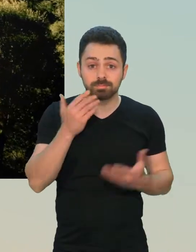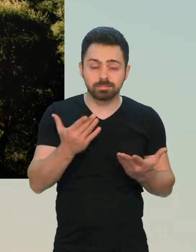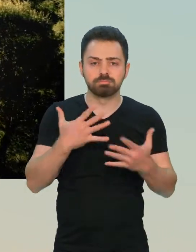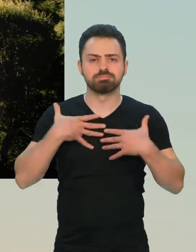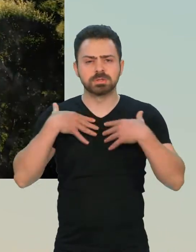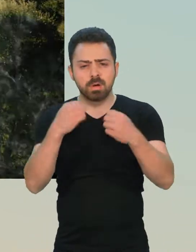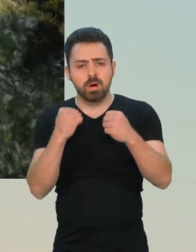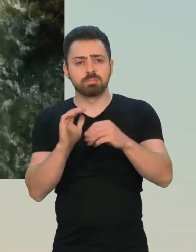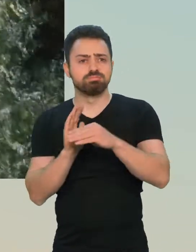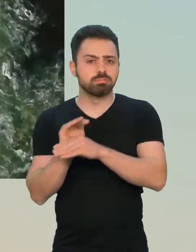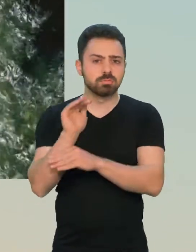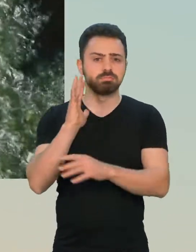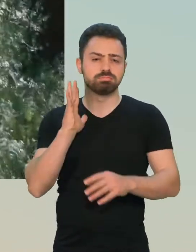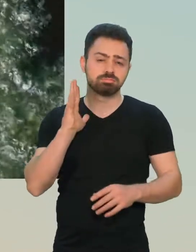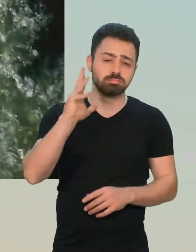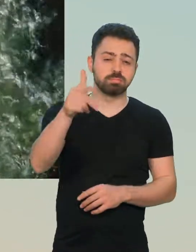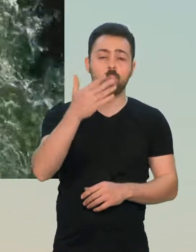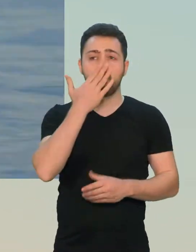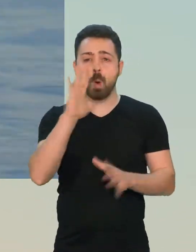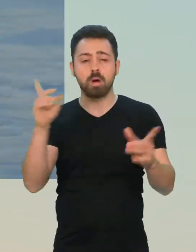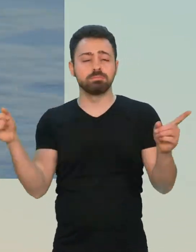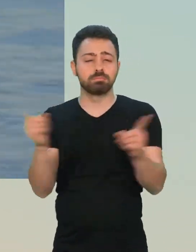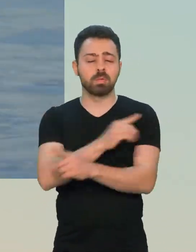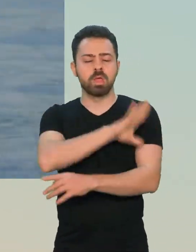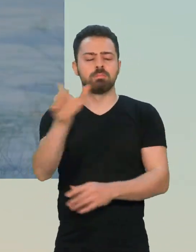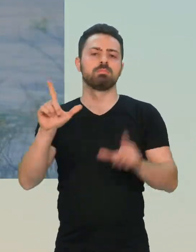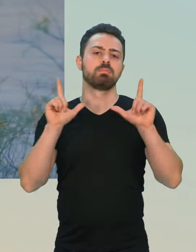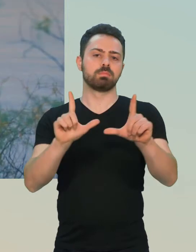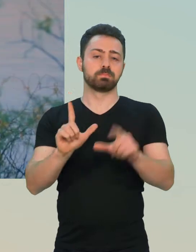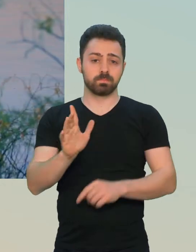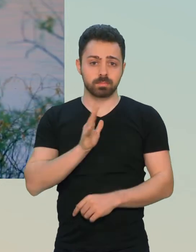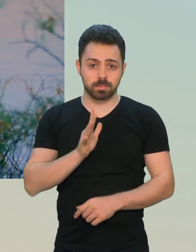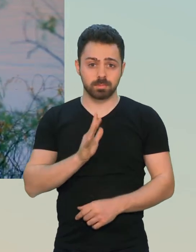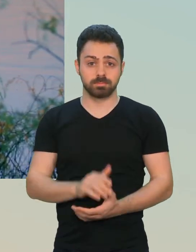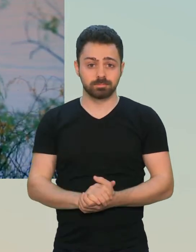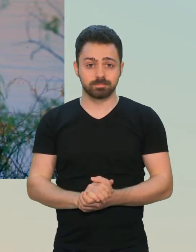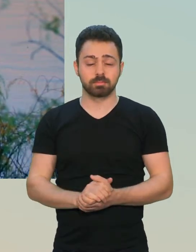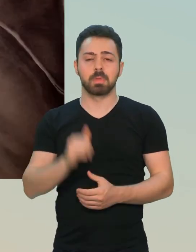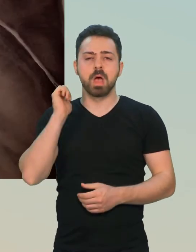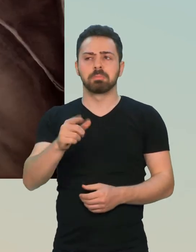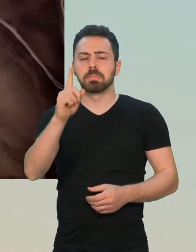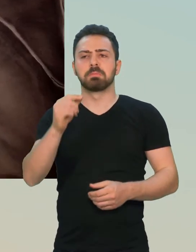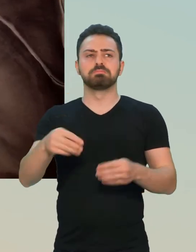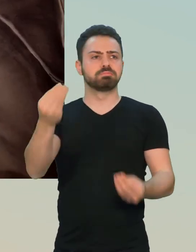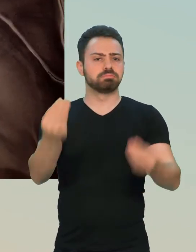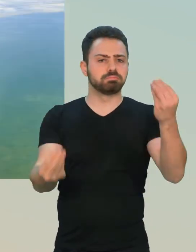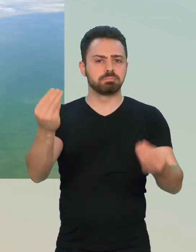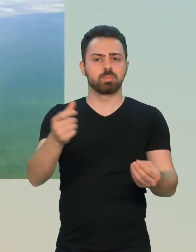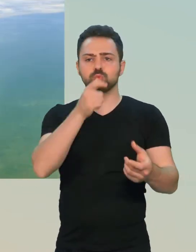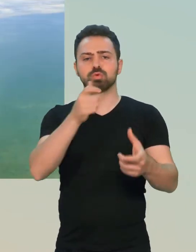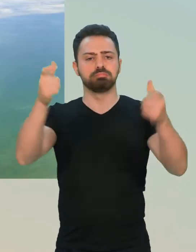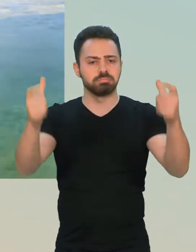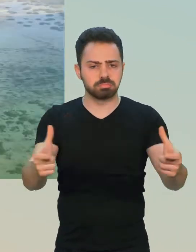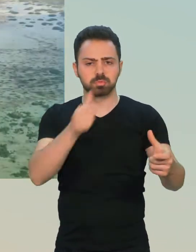su, sağlığımızın ve geleceğimizin güvencesi, doğanın ve bizim yaşam kaynağımız. Her geçen gün daha